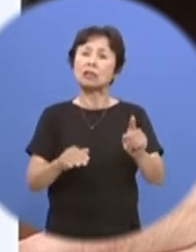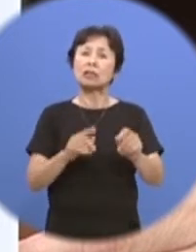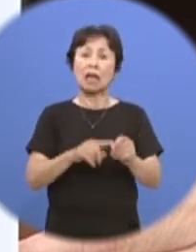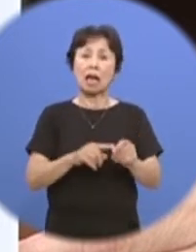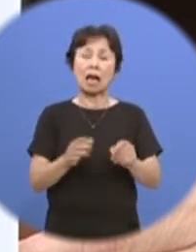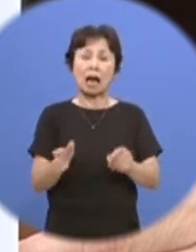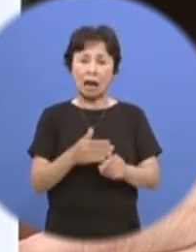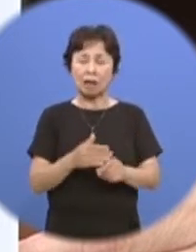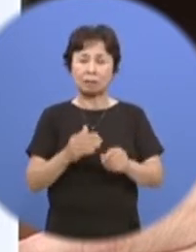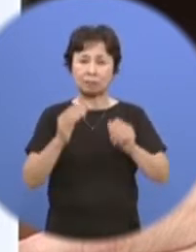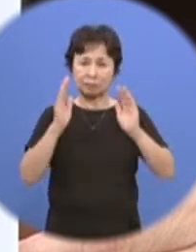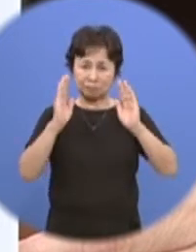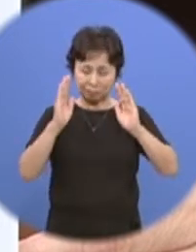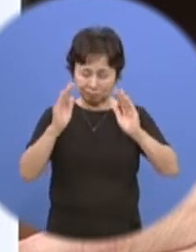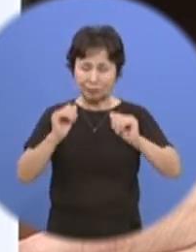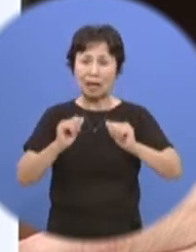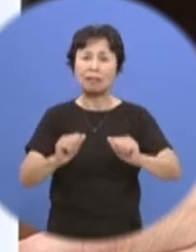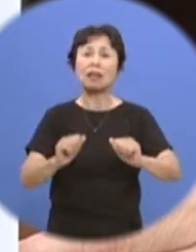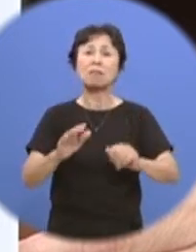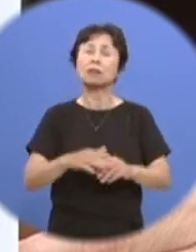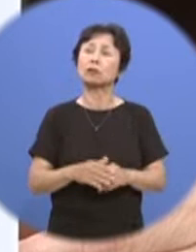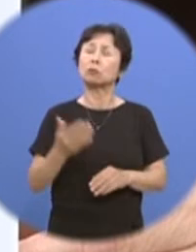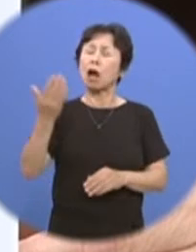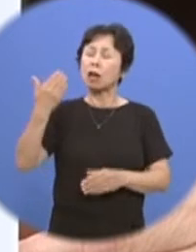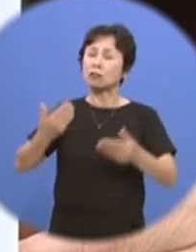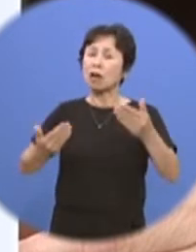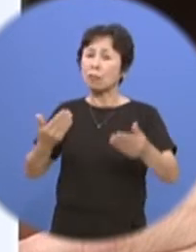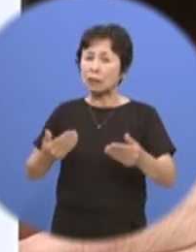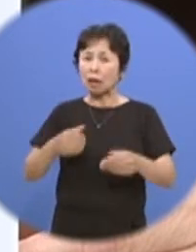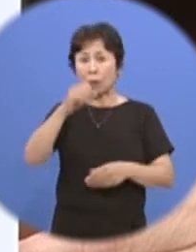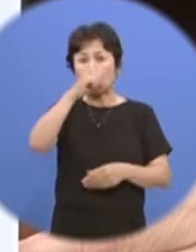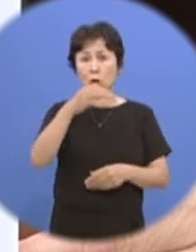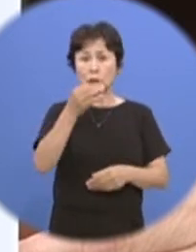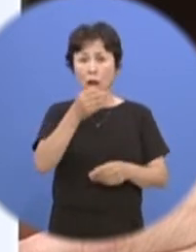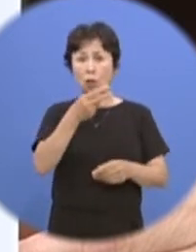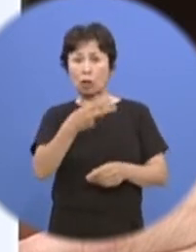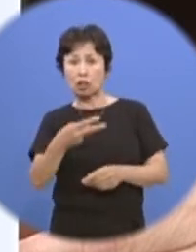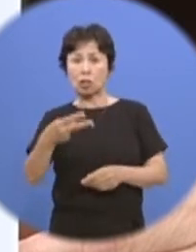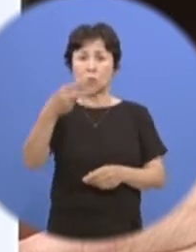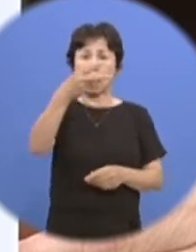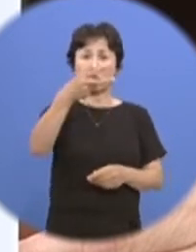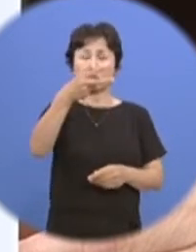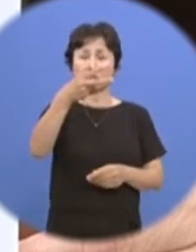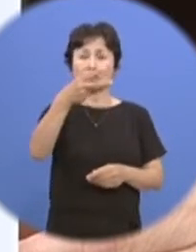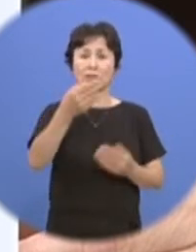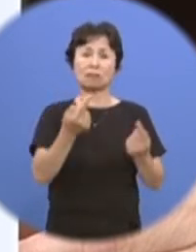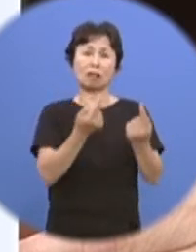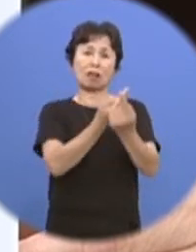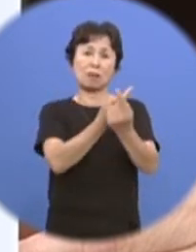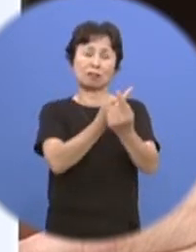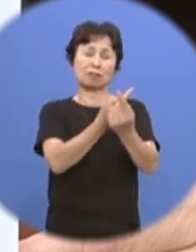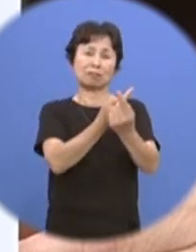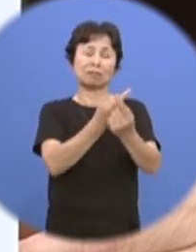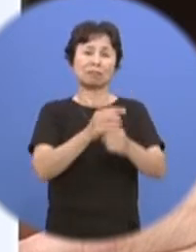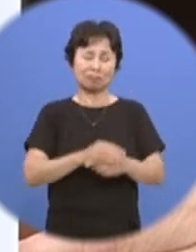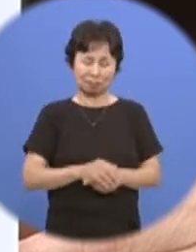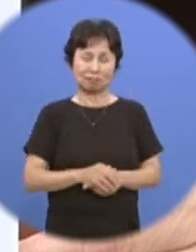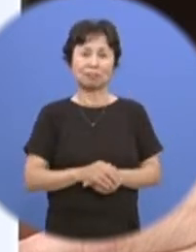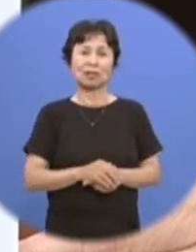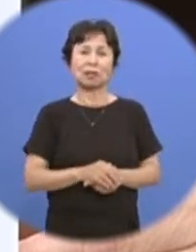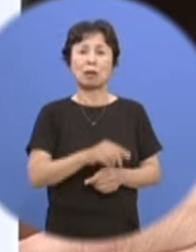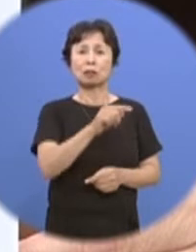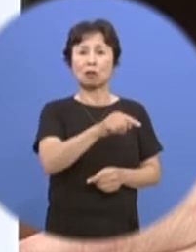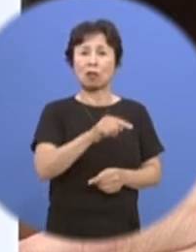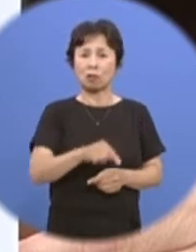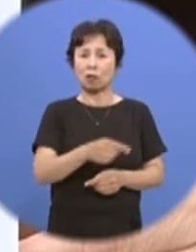い、 で当時から比べると今予算規模が倍ぐらいになってるんですけど、だけどやらなきゃいけないところがたくさんあるもんですからね、各河川